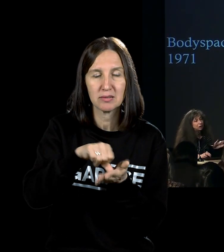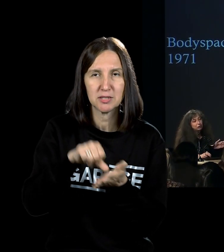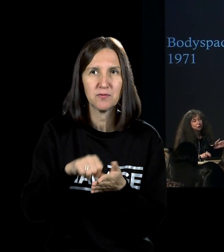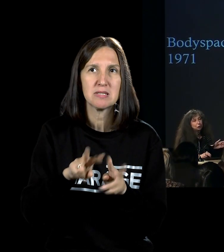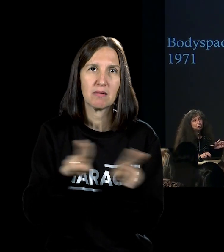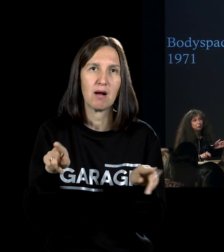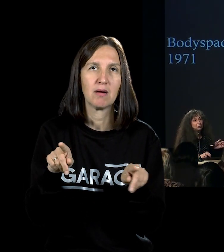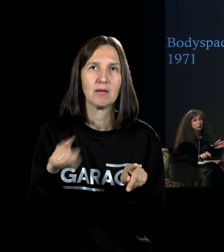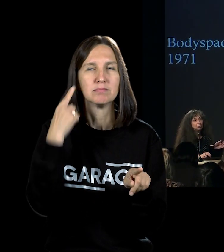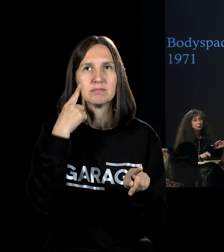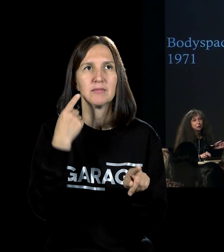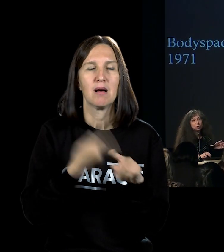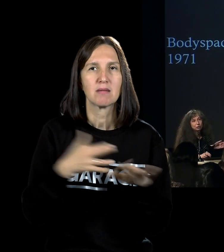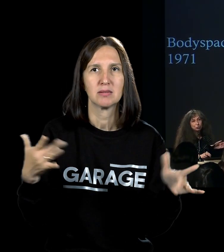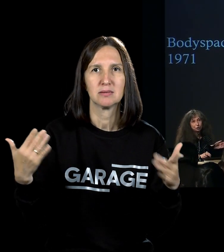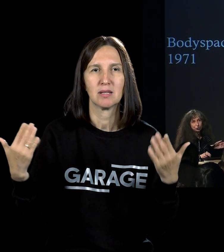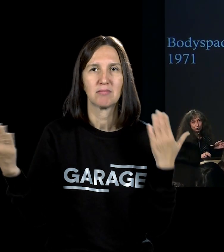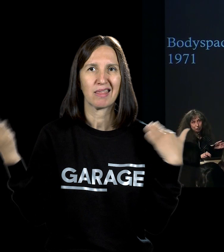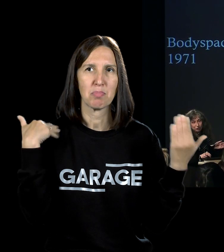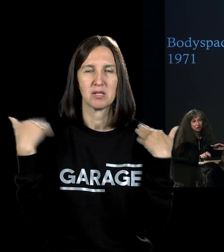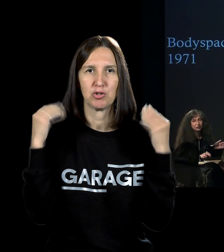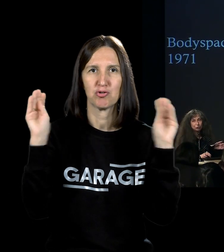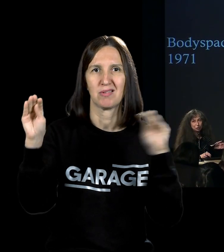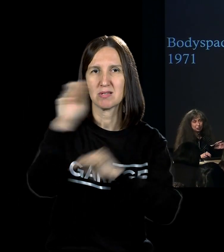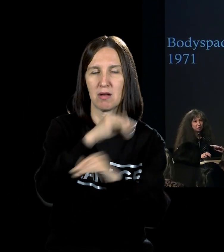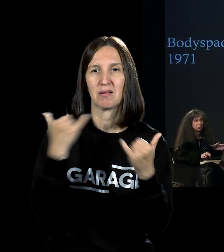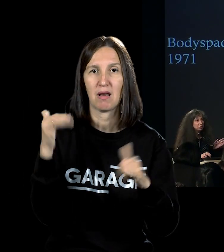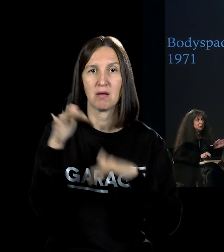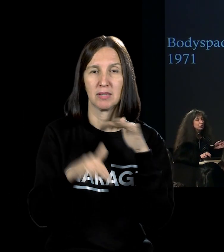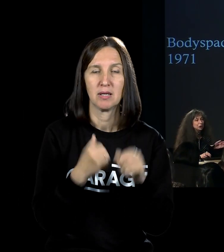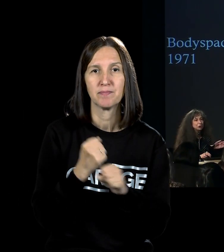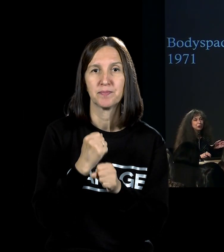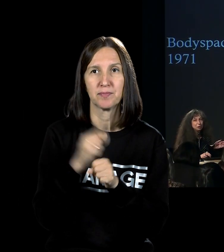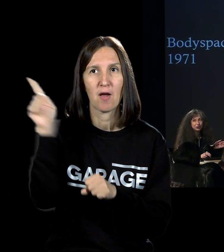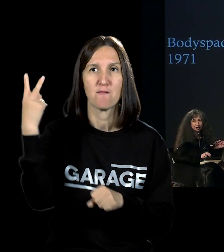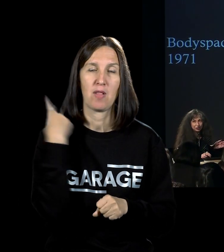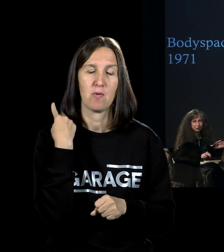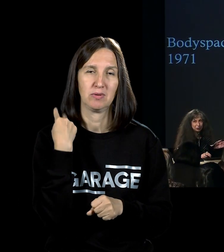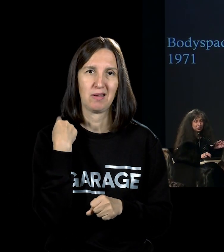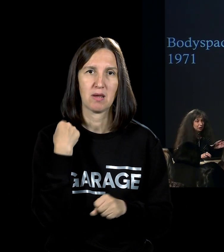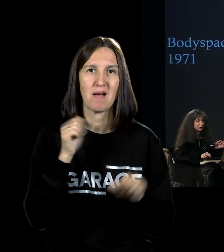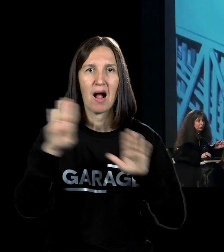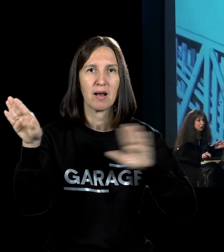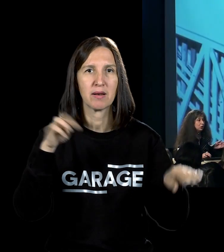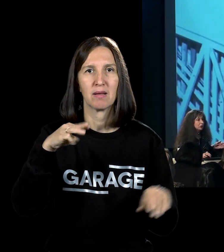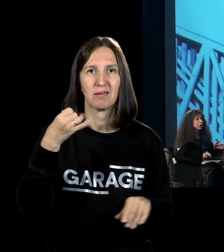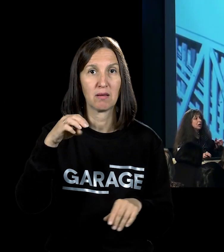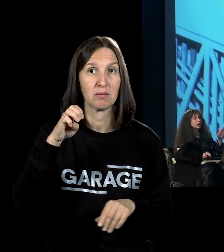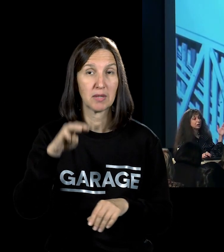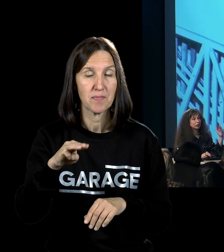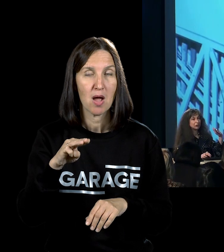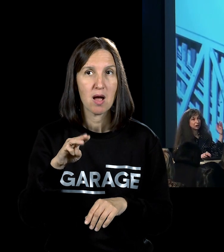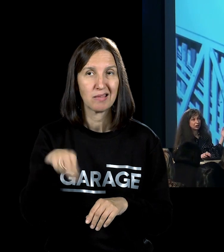он выстраивает что-то, что напоминает спортивную площадку, медитативную спортивную площадку для медитации, как ее тогда назвал